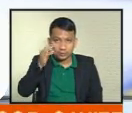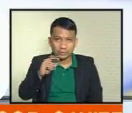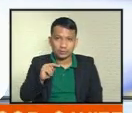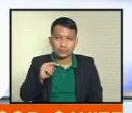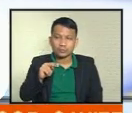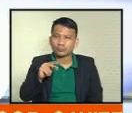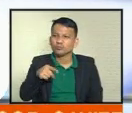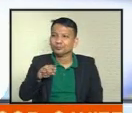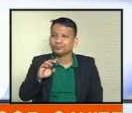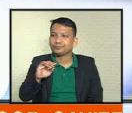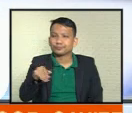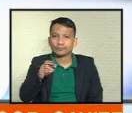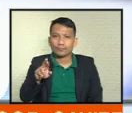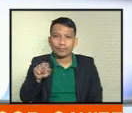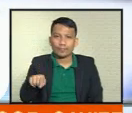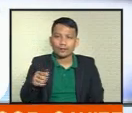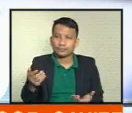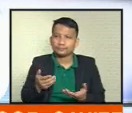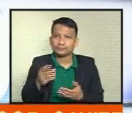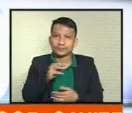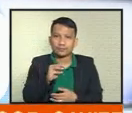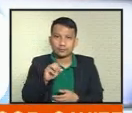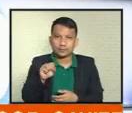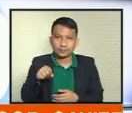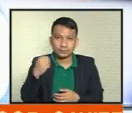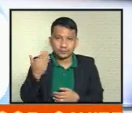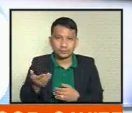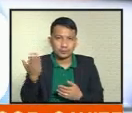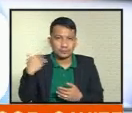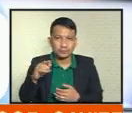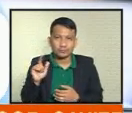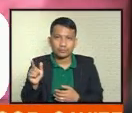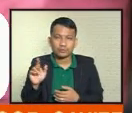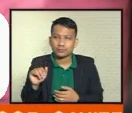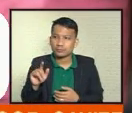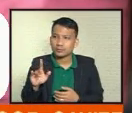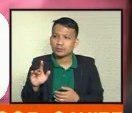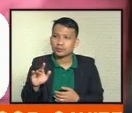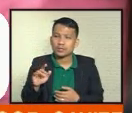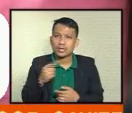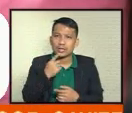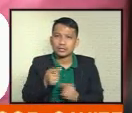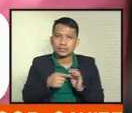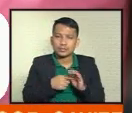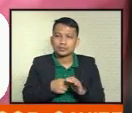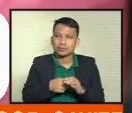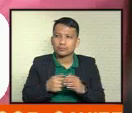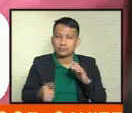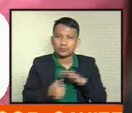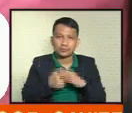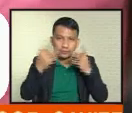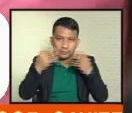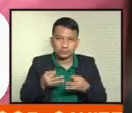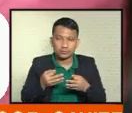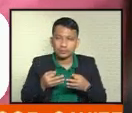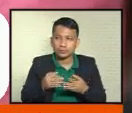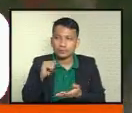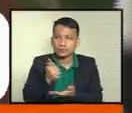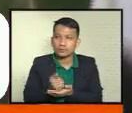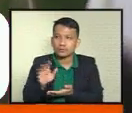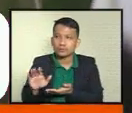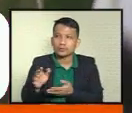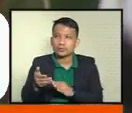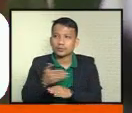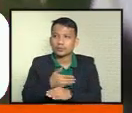Napeñas Jr. Kaugnay ito ng Mamasapano Massacre noong 2015. Inilabas ang desisyon 5 buwan matapos aprubahan